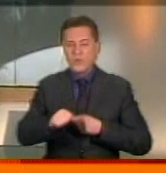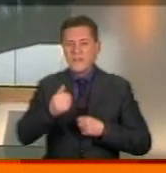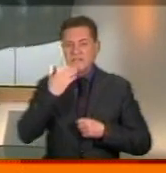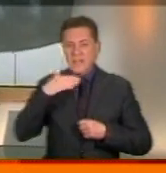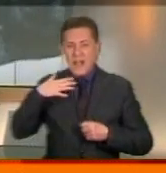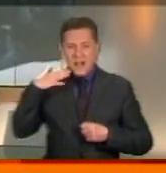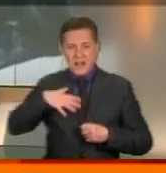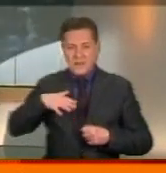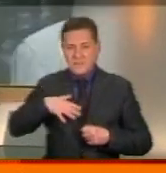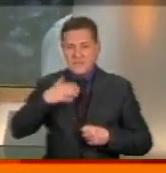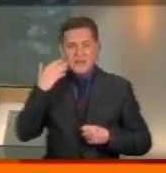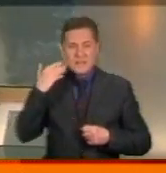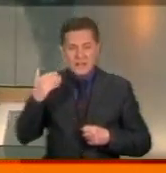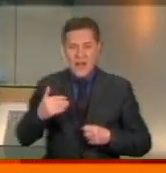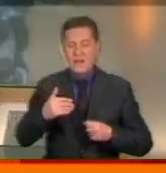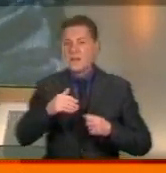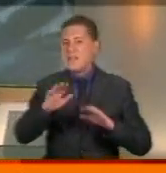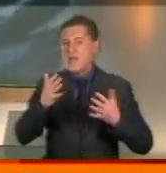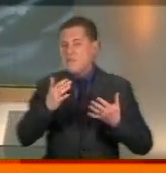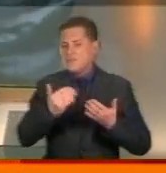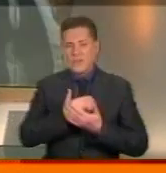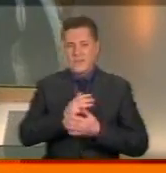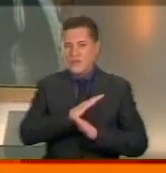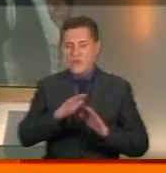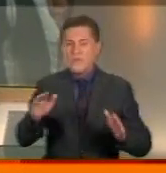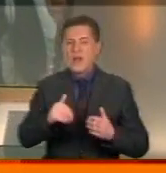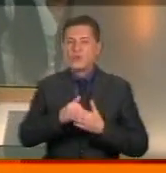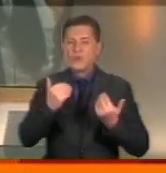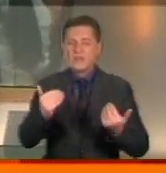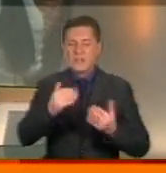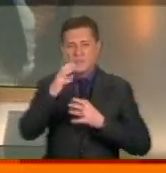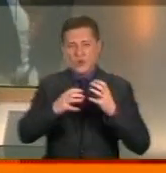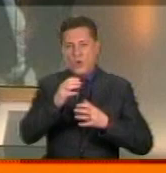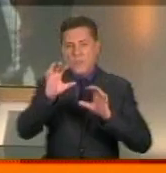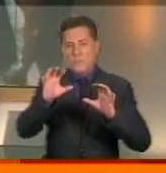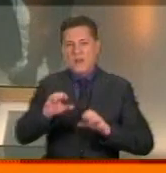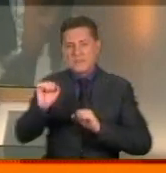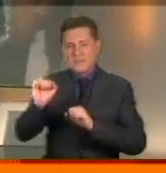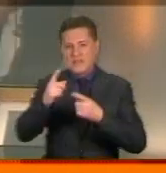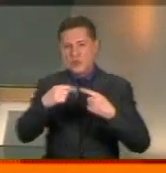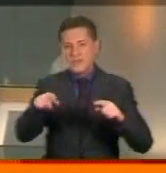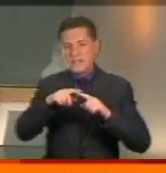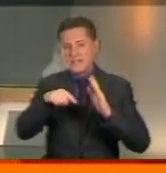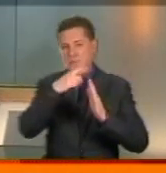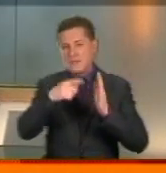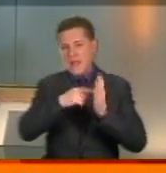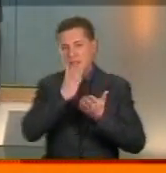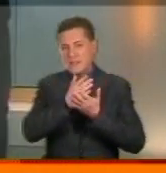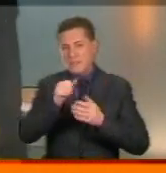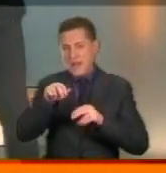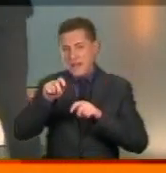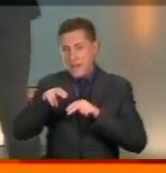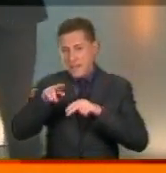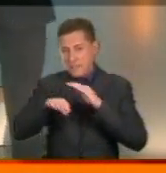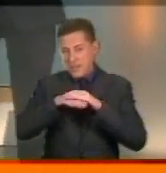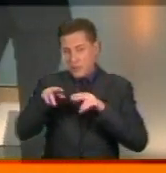роки окупації явище на півострові не нове. Втім, донині міжнародні правозахисні організації це питання тримали на контролі і